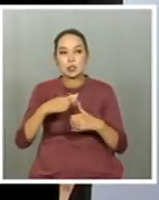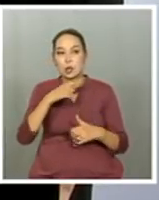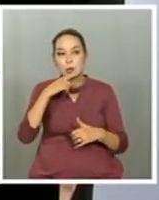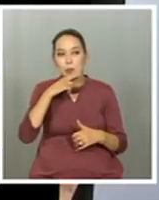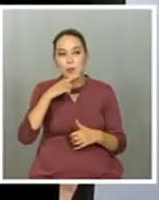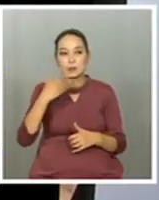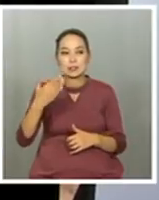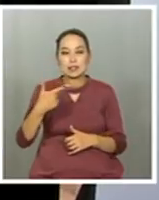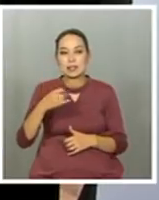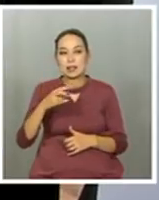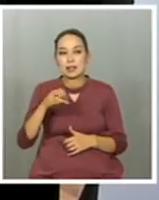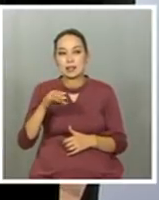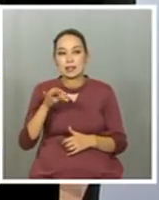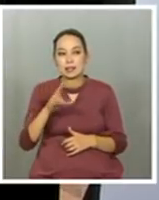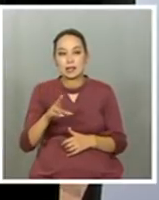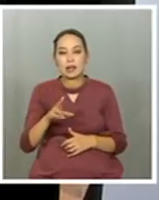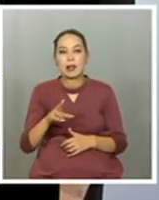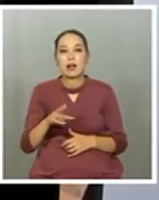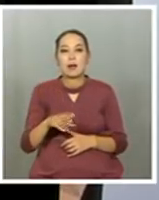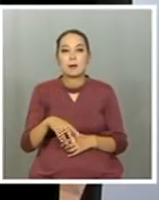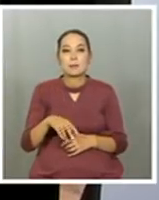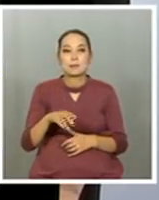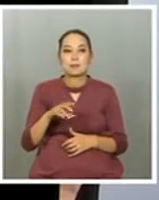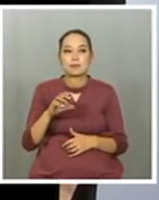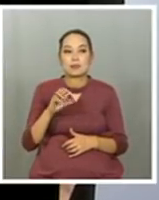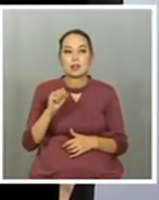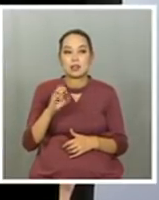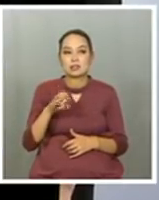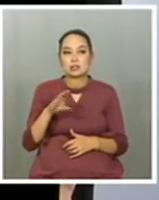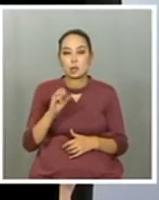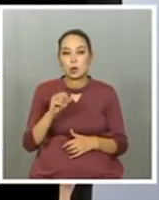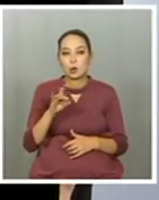генетигі Астауров жібек